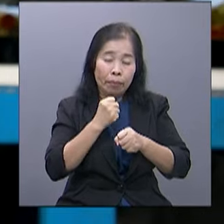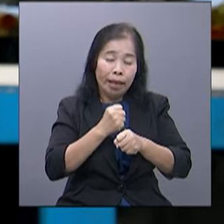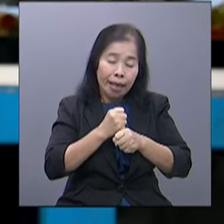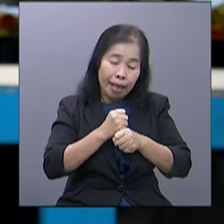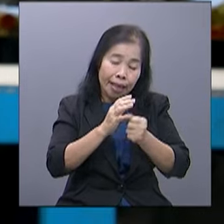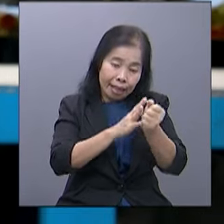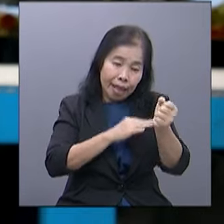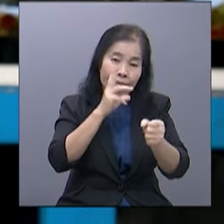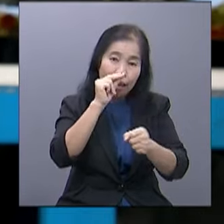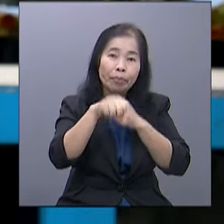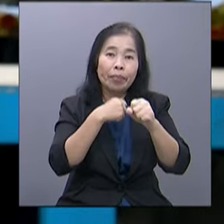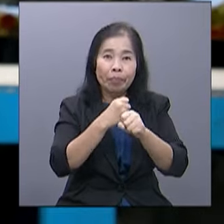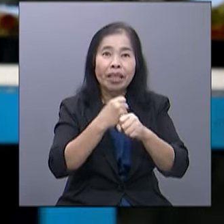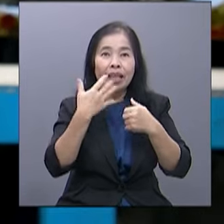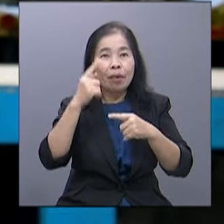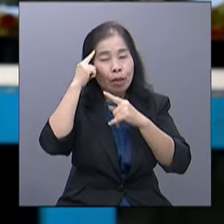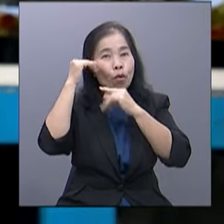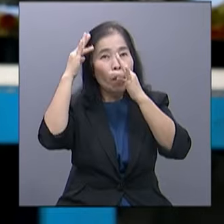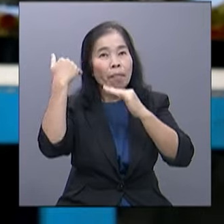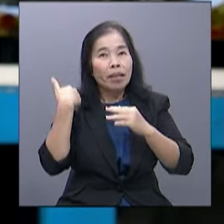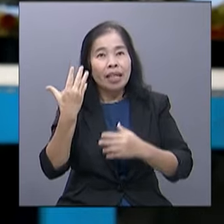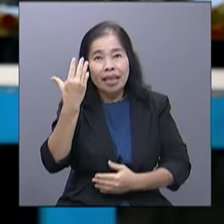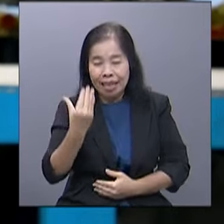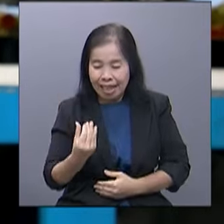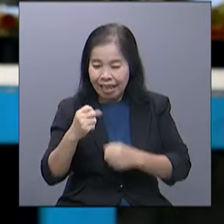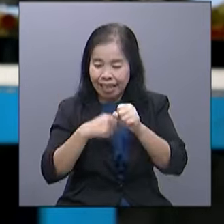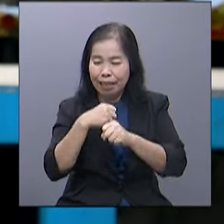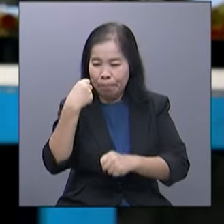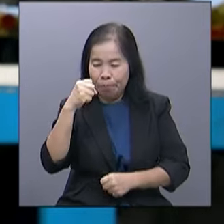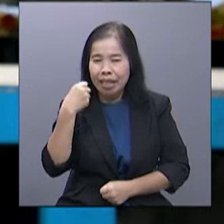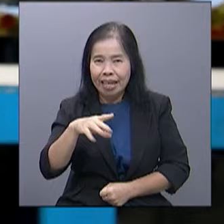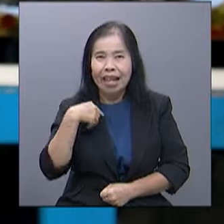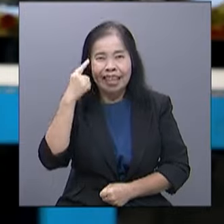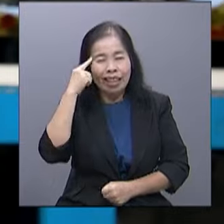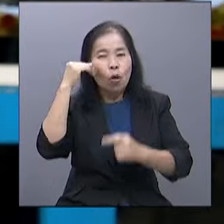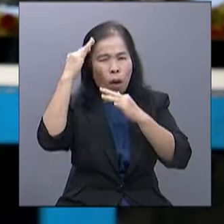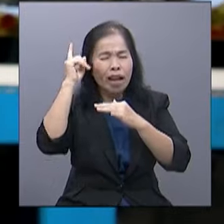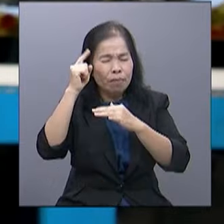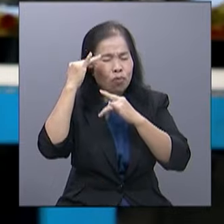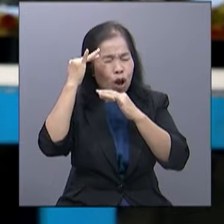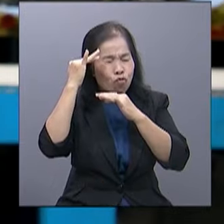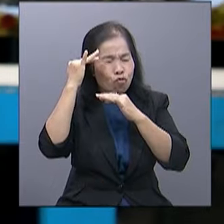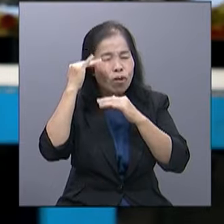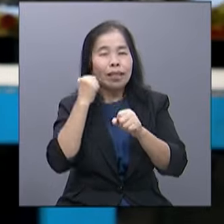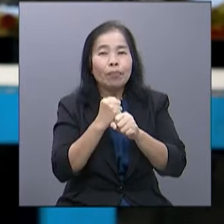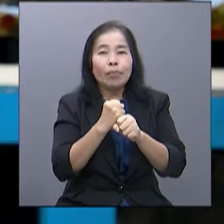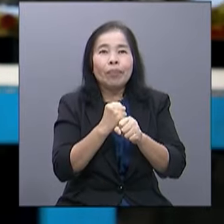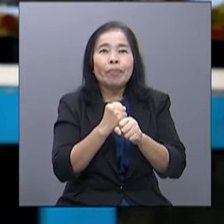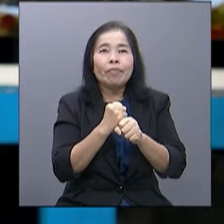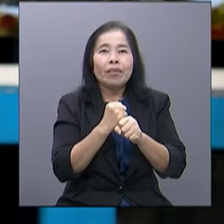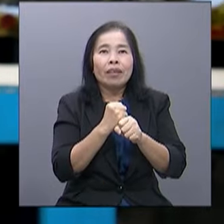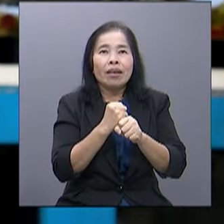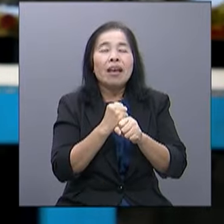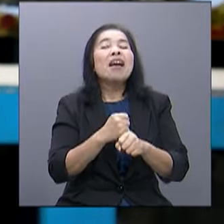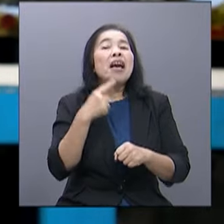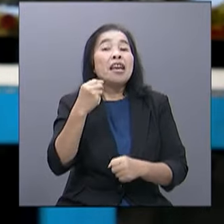ปีเห็นอนาคตเอผมมีเวลาเหลืออีกไม่กี่ปีเพราะงั้นเ่อถ้าเกิดมันไม่มีความหวังจารยทอนเรื่องทำไปแล้วเพราะฉะนั้นจง